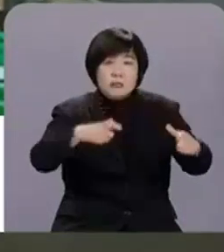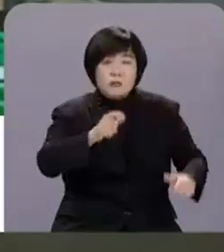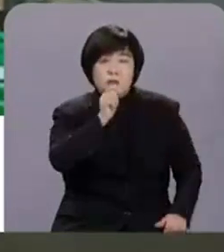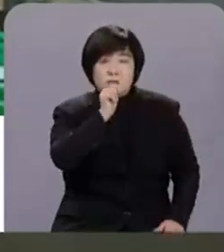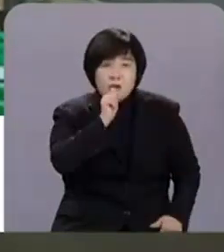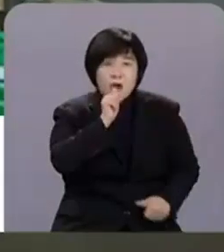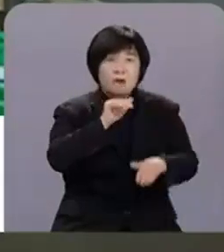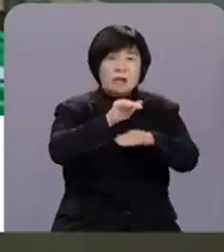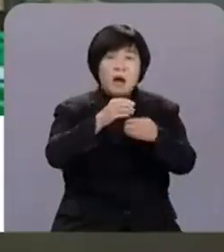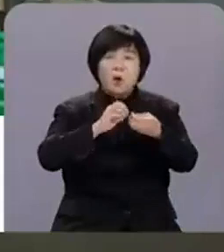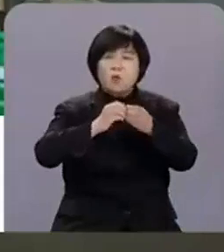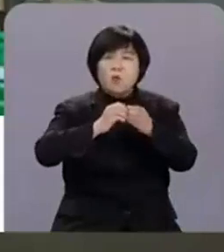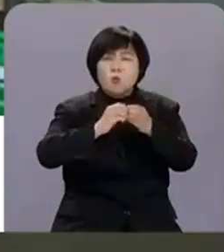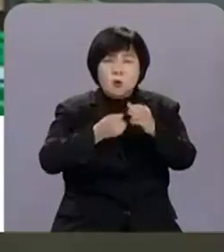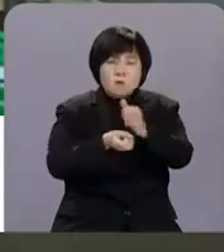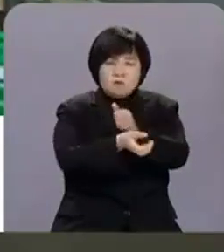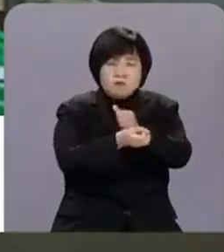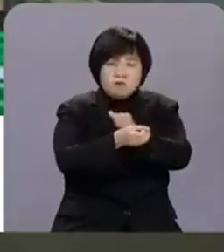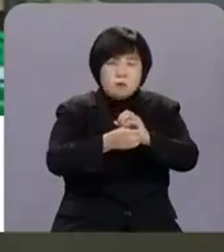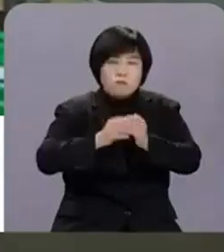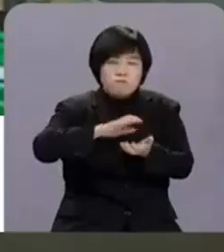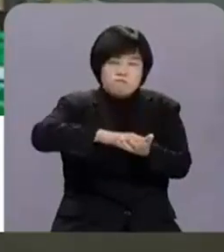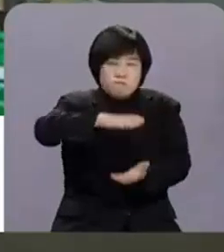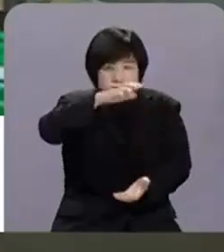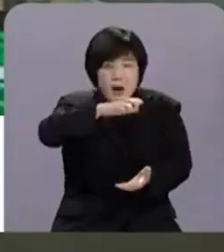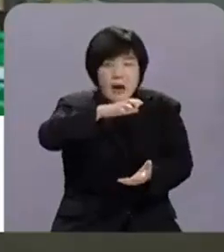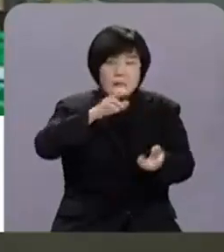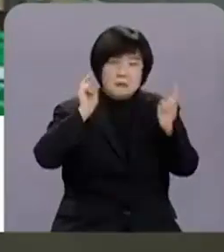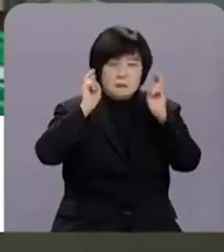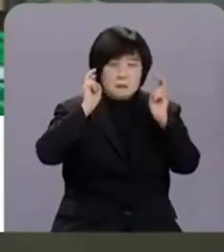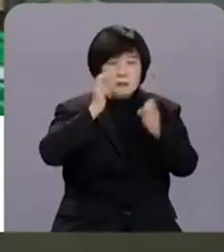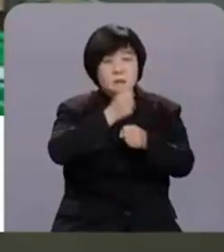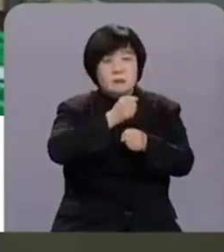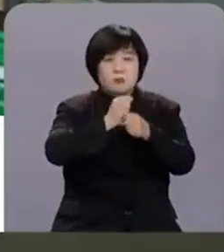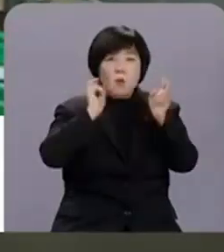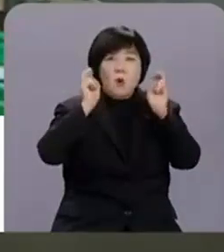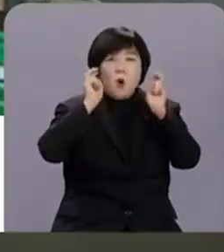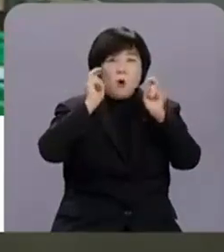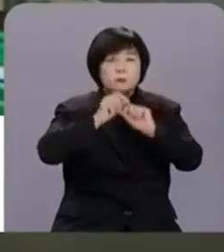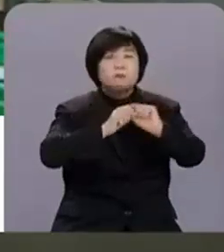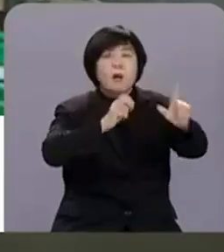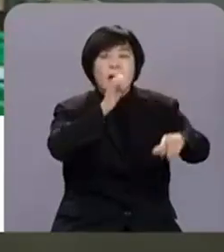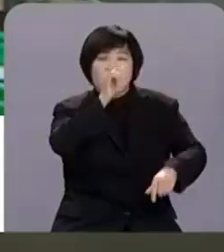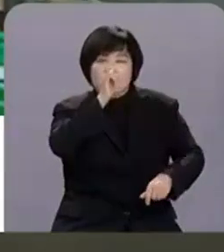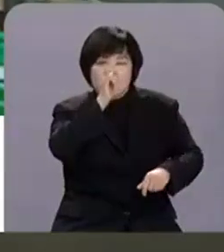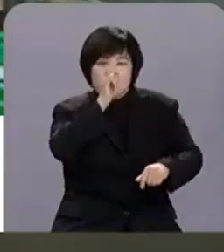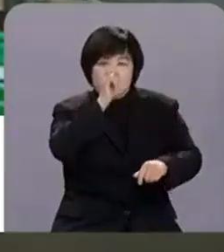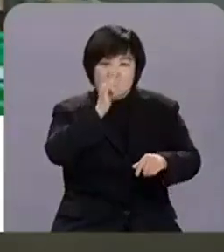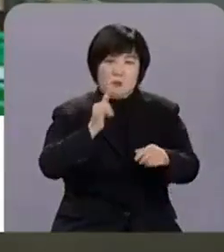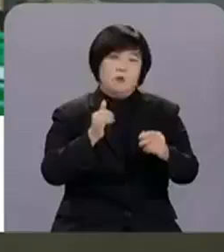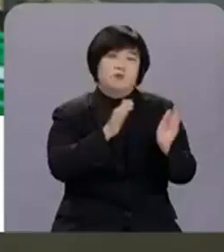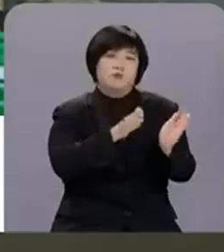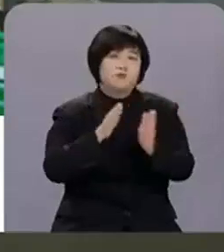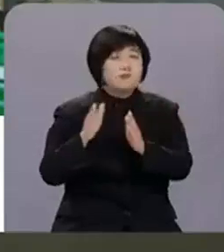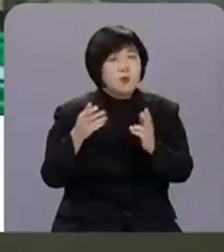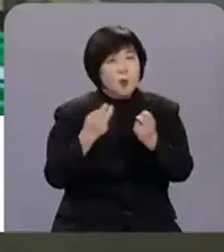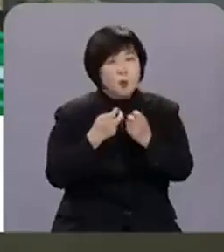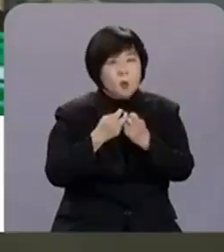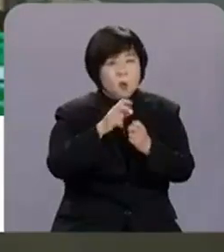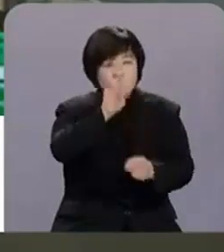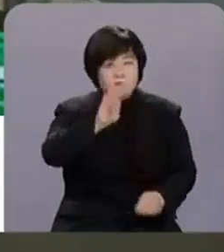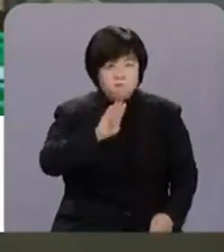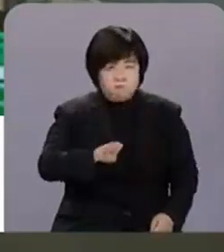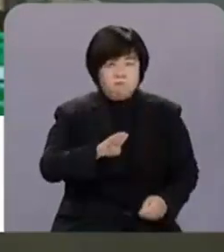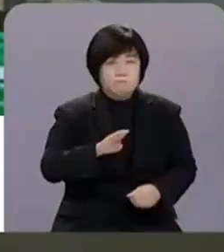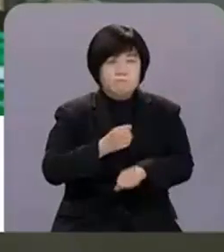같은 탄소 배출량의 많은 제조 기업의 비중이 높은 되요 탄소중립 경영을 위한 준비 얼마나 페어 있을까요 공저 기자가